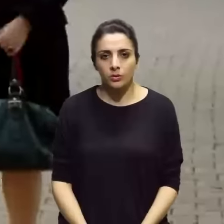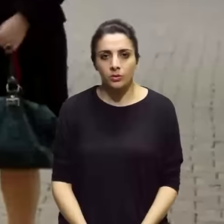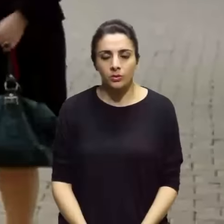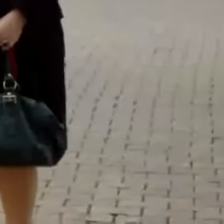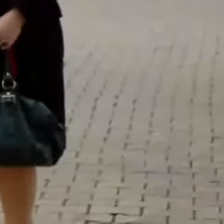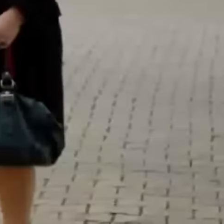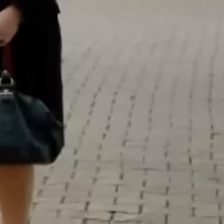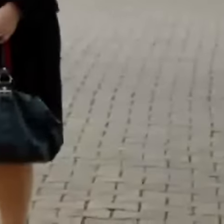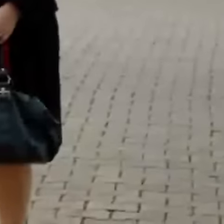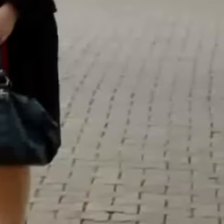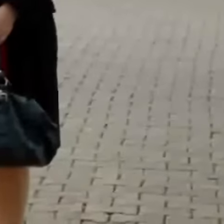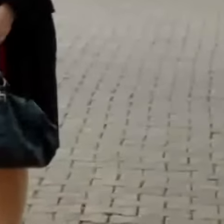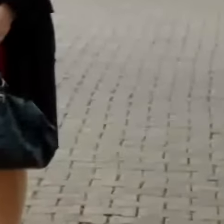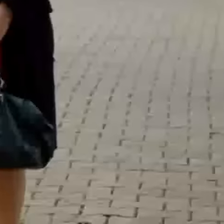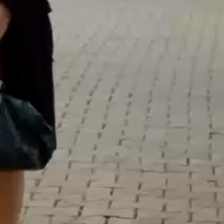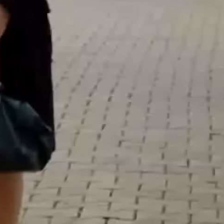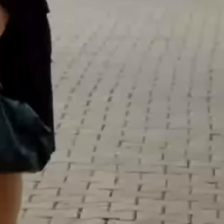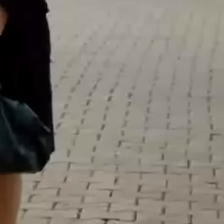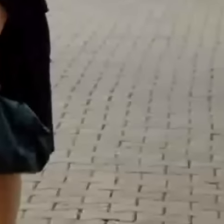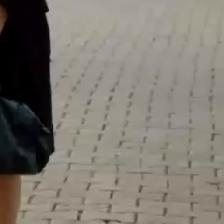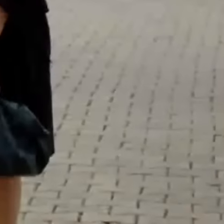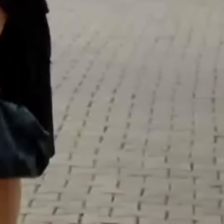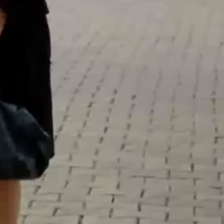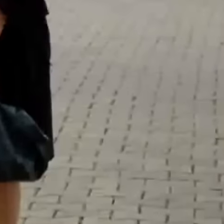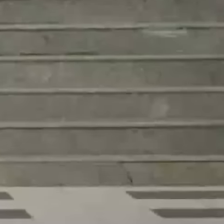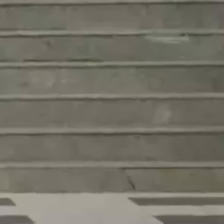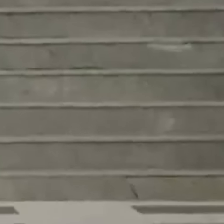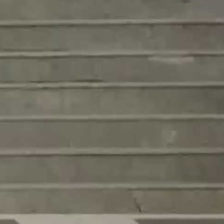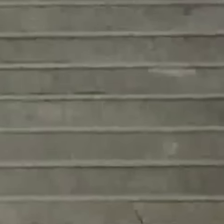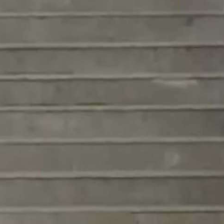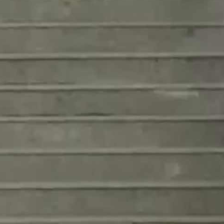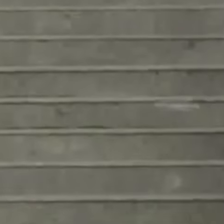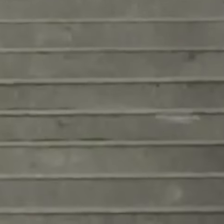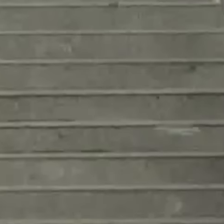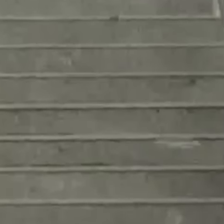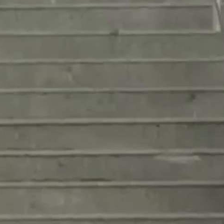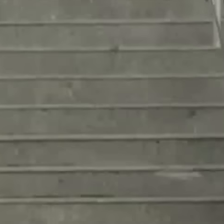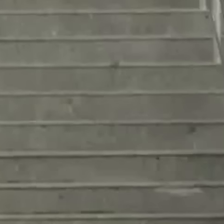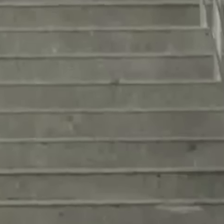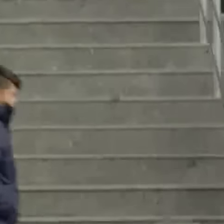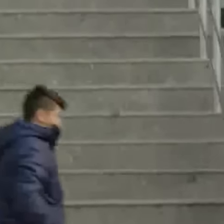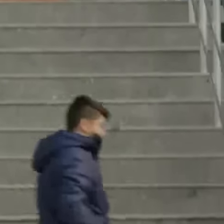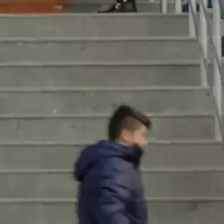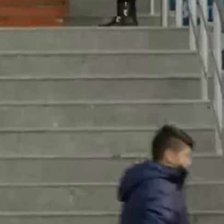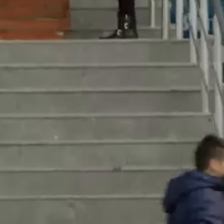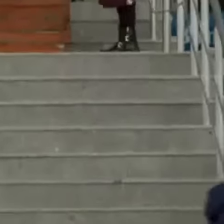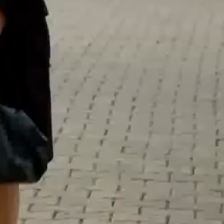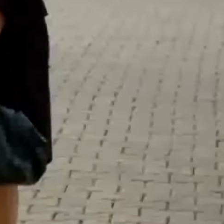Fahriye çantasının kulbunu iki eliyle tutmuş, Reyhan'ın arkasından bakıyor. Reyhan koşar adım dik merdivenleri çıktı.